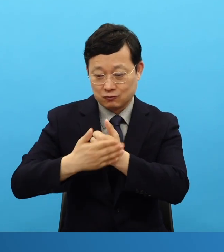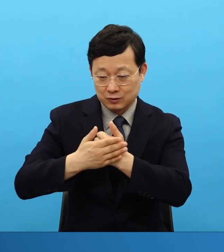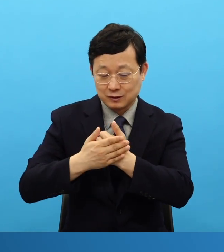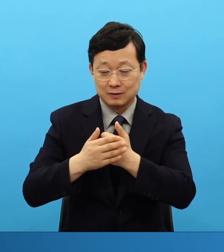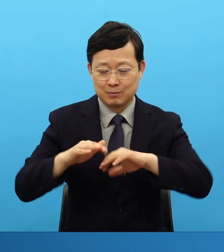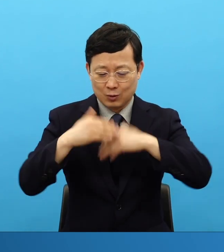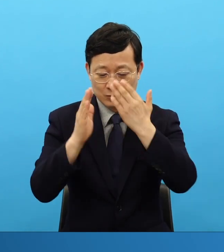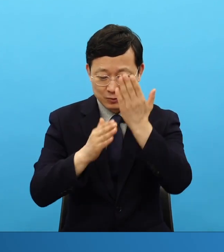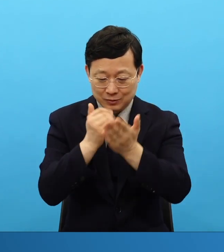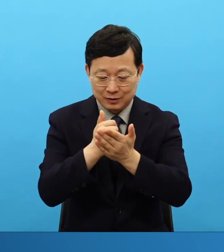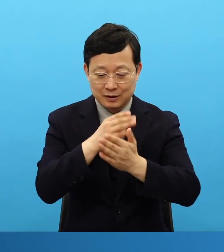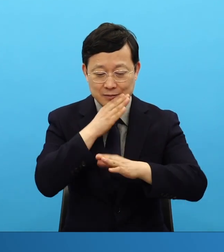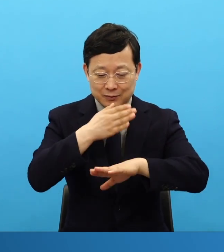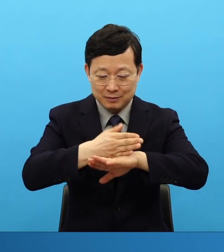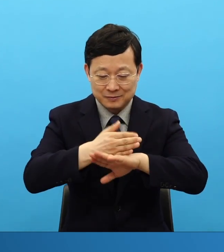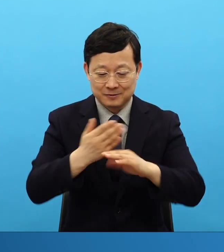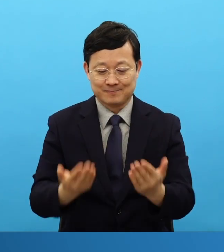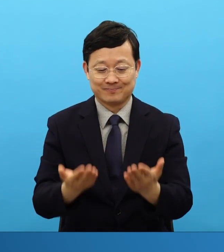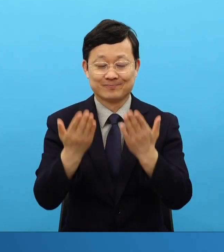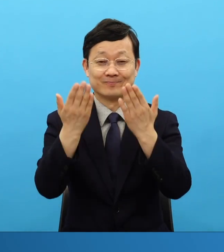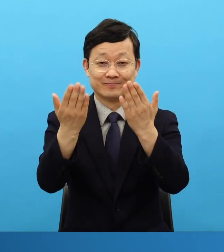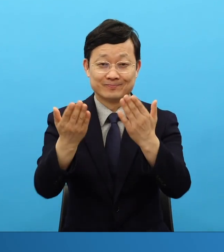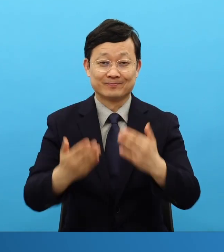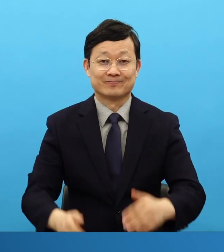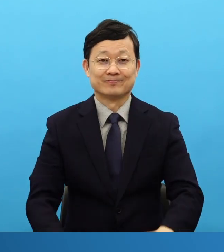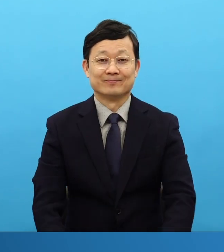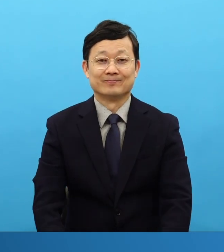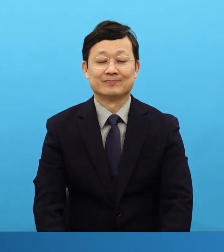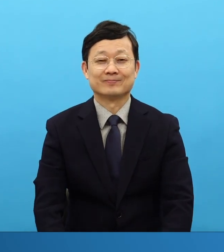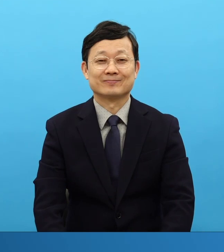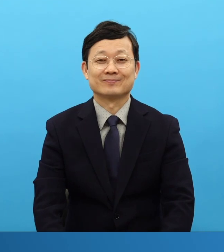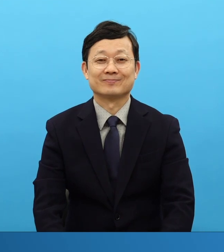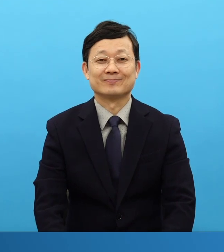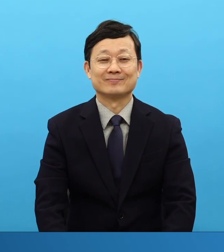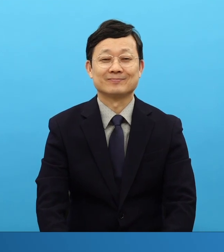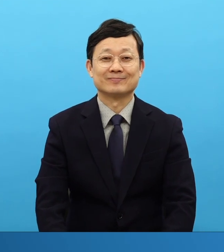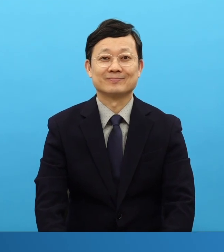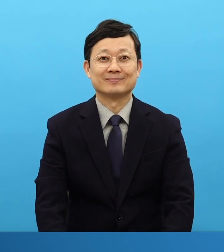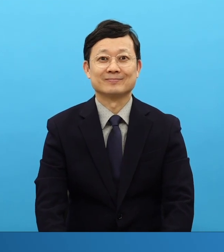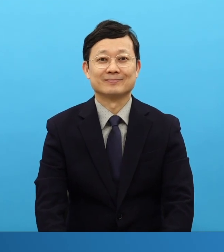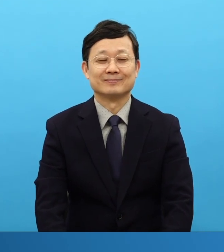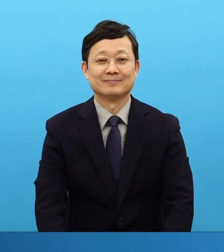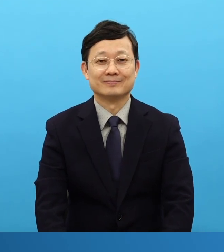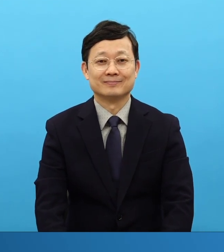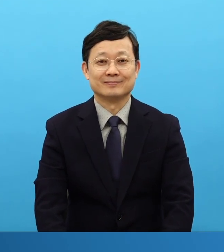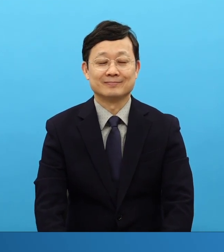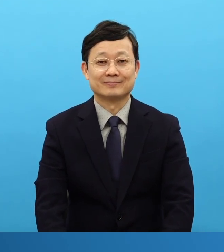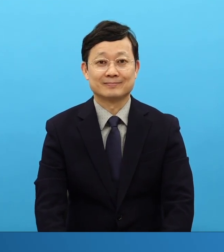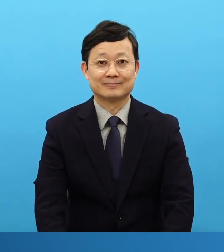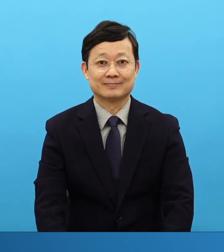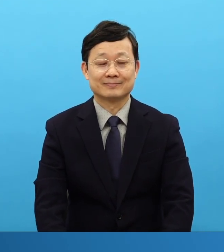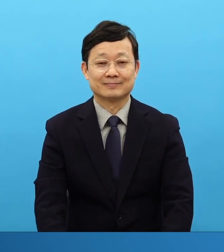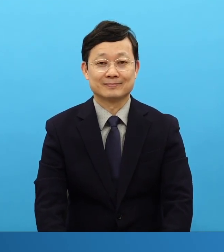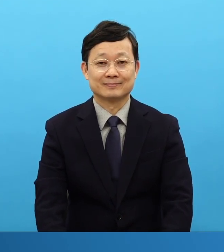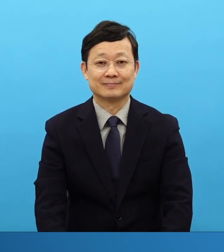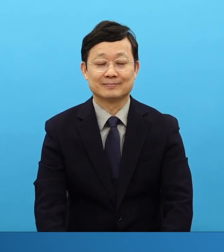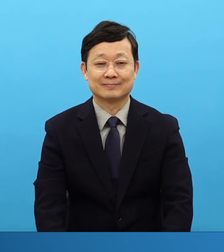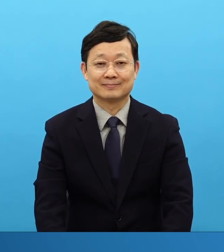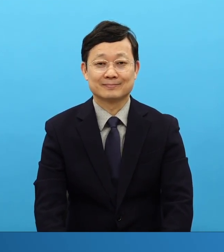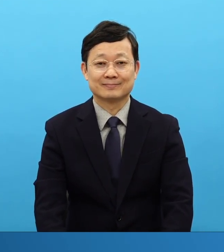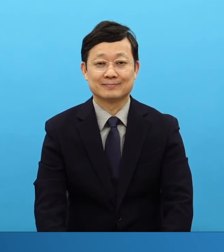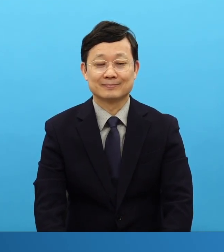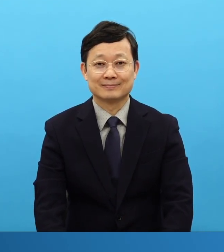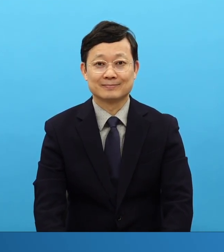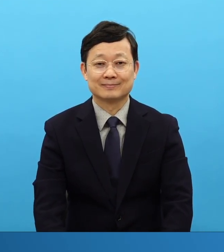깊은 감사를 드립니다. 특히 RTS의 ために 기도와 헌신을 아끼지 않으사る 리지의 皆さんと 공회 리지의 皆さん,